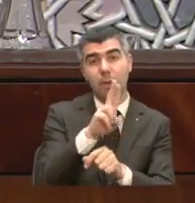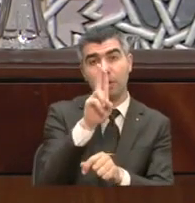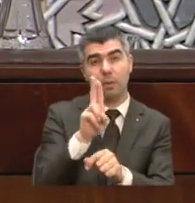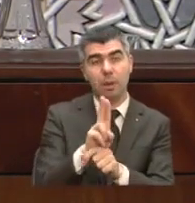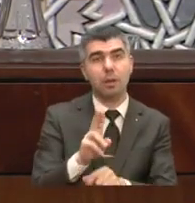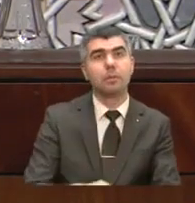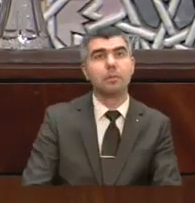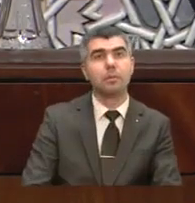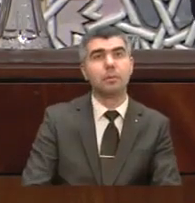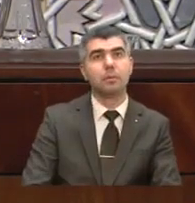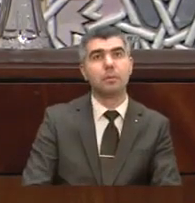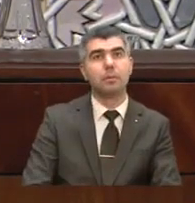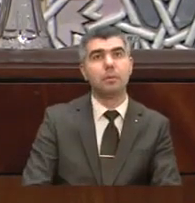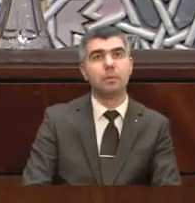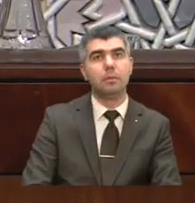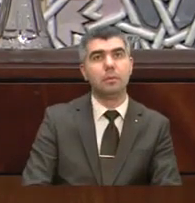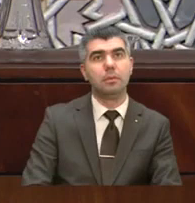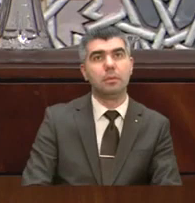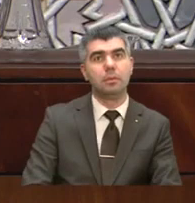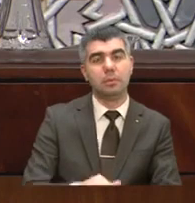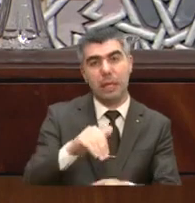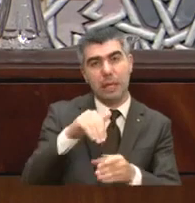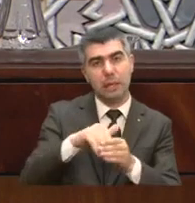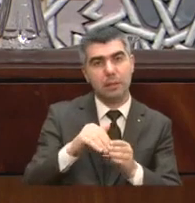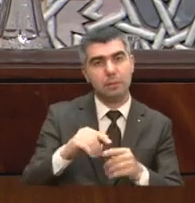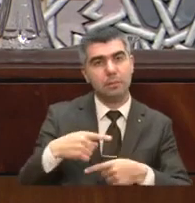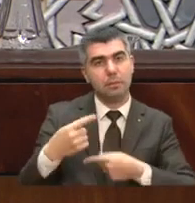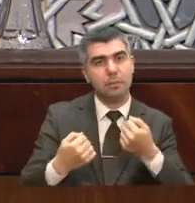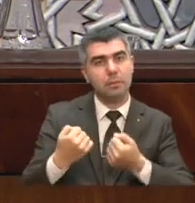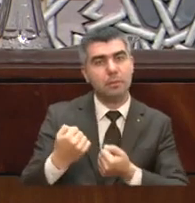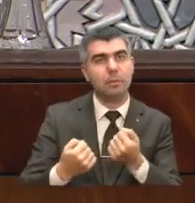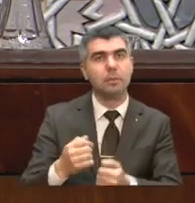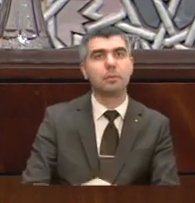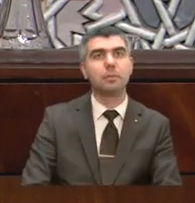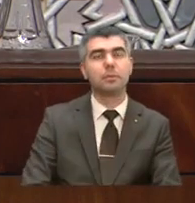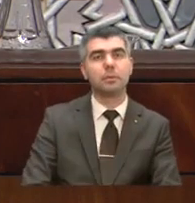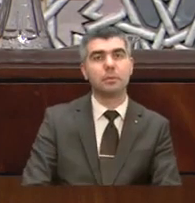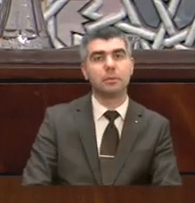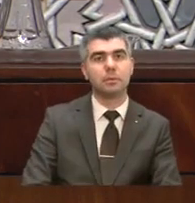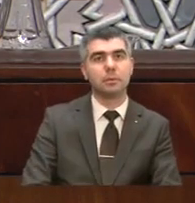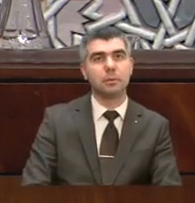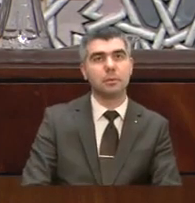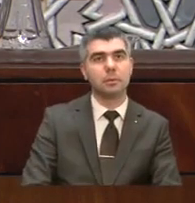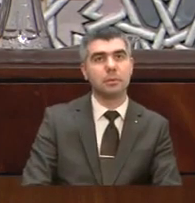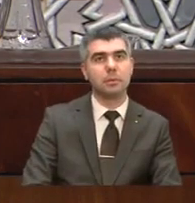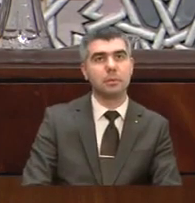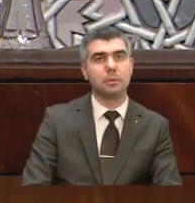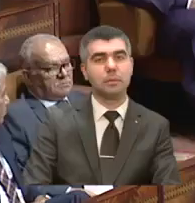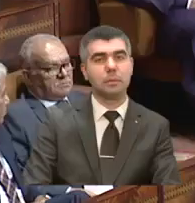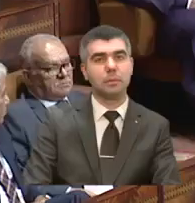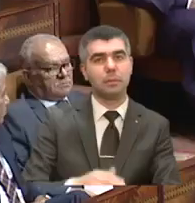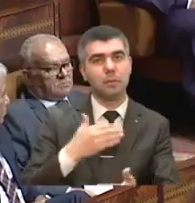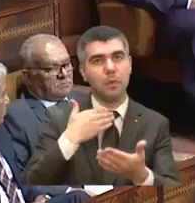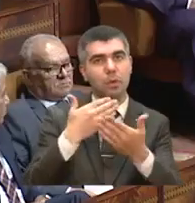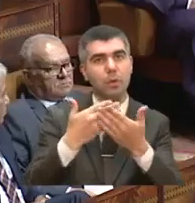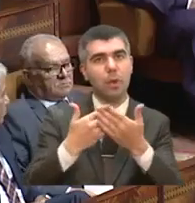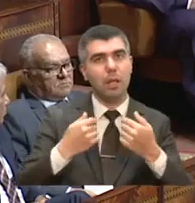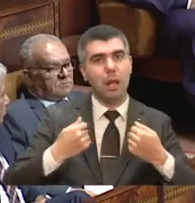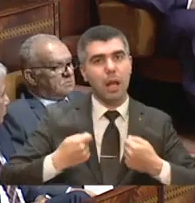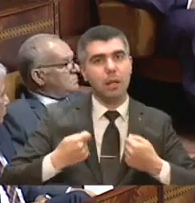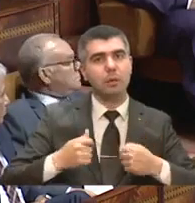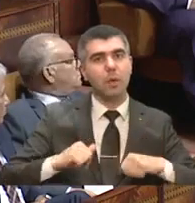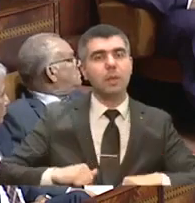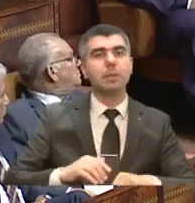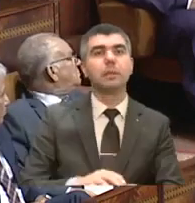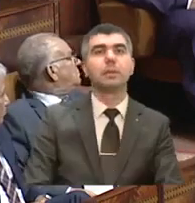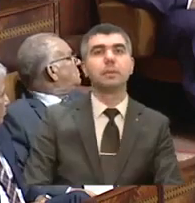الموضوع؟ تفضل السيد النائب عن فريق الأصالة والمعاصرة. شكرا سيد الرئيس. سيد الوزير،